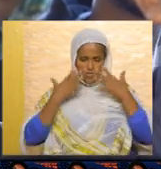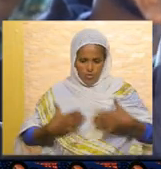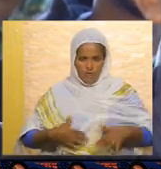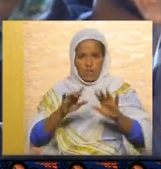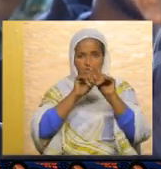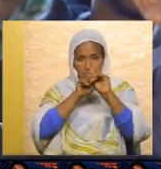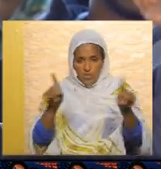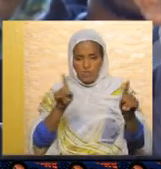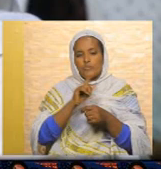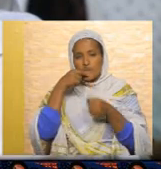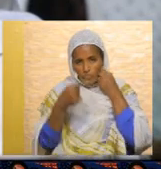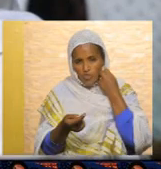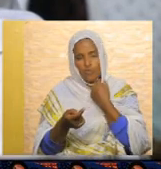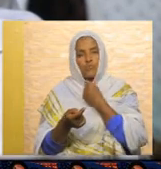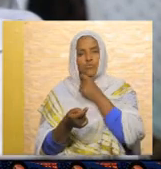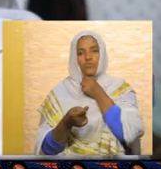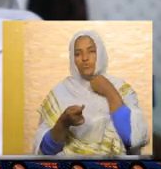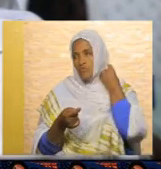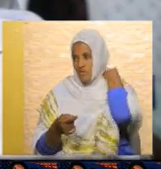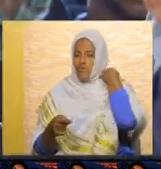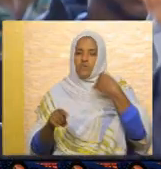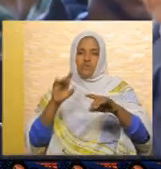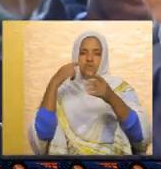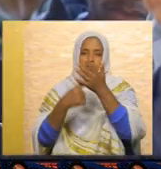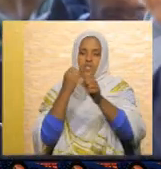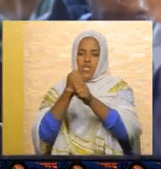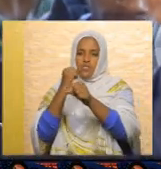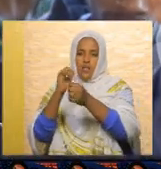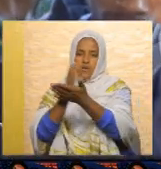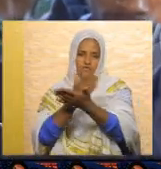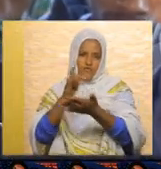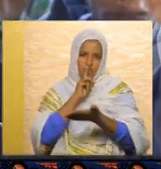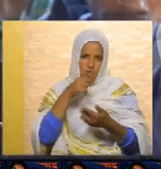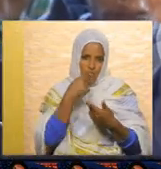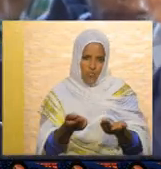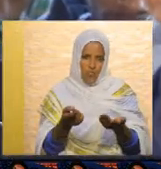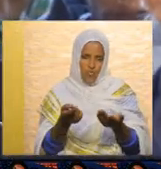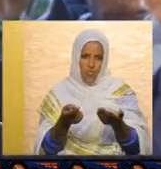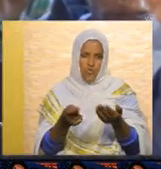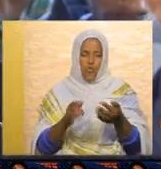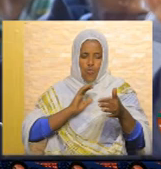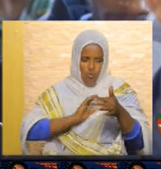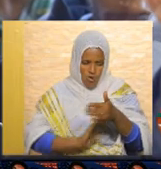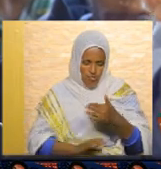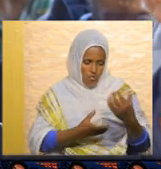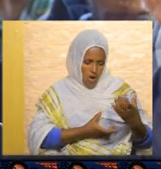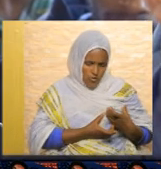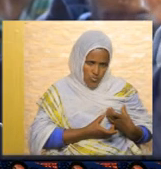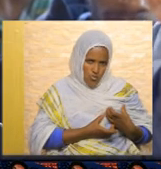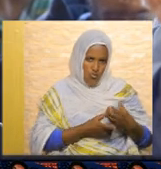ነገር ግን ምንድን ነው የሚለው ዲቪዥን ኦፍ ወርክ ነው ያሉ፣ የስራ ክፍፍል ነው ያሉ። ወልዶ